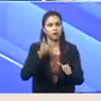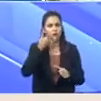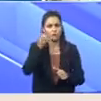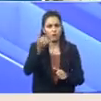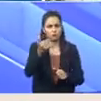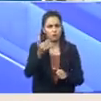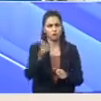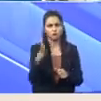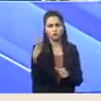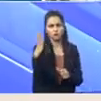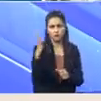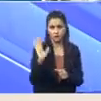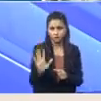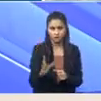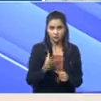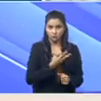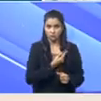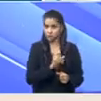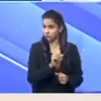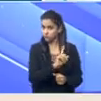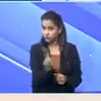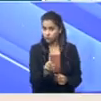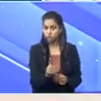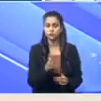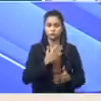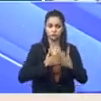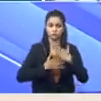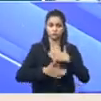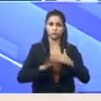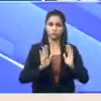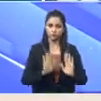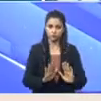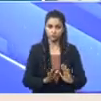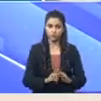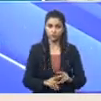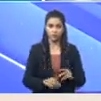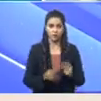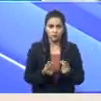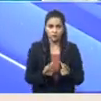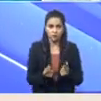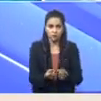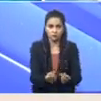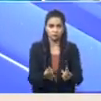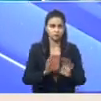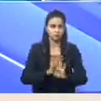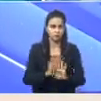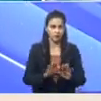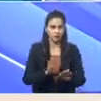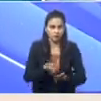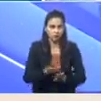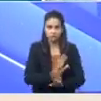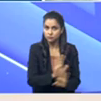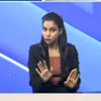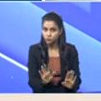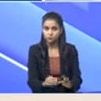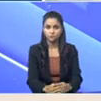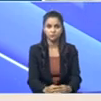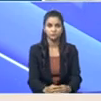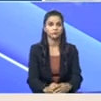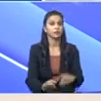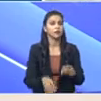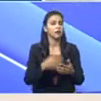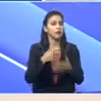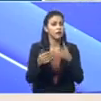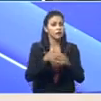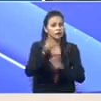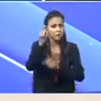रुको, घबराए नहीं, शांत रहे, जल्दबाजी में कोई कदम न उठाएं, किसी